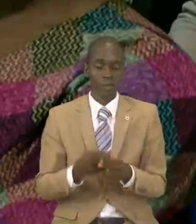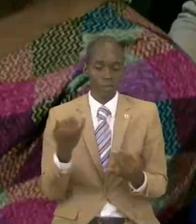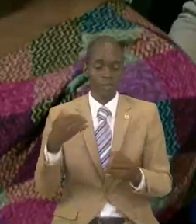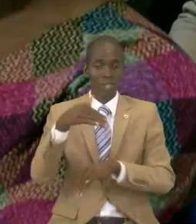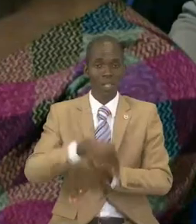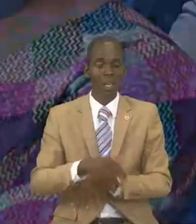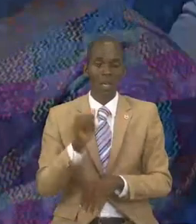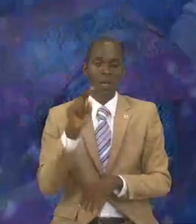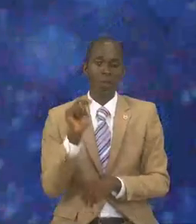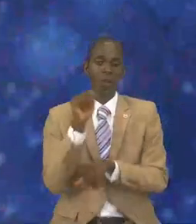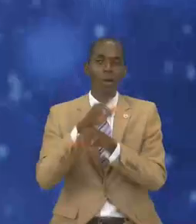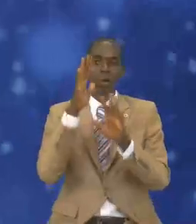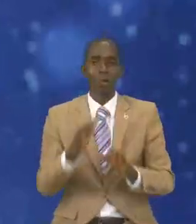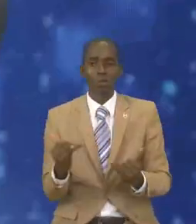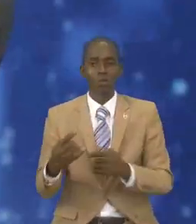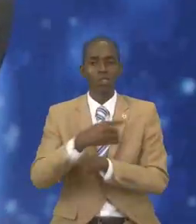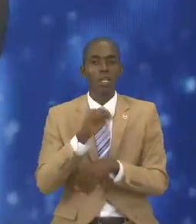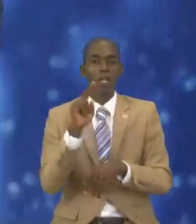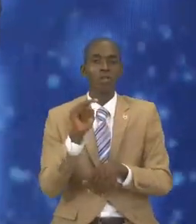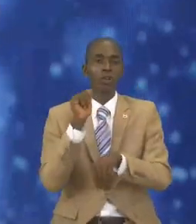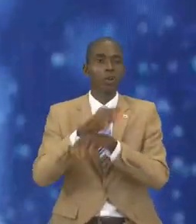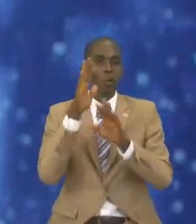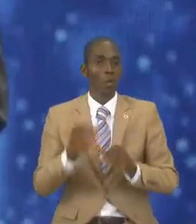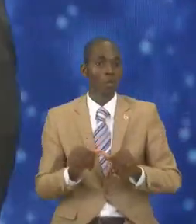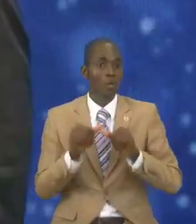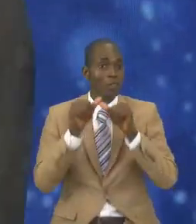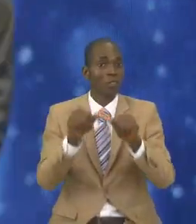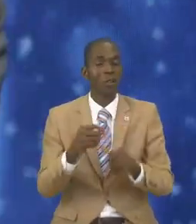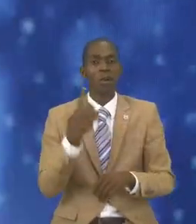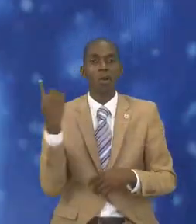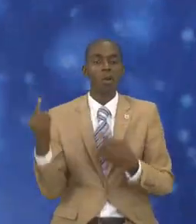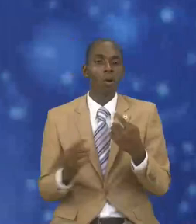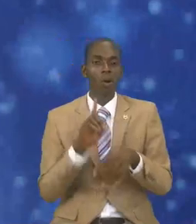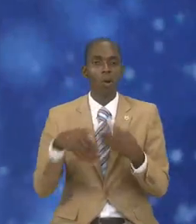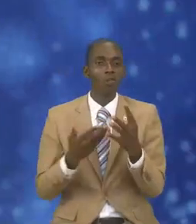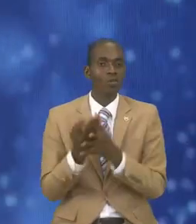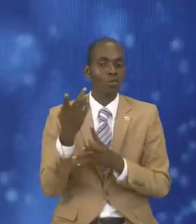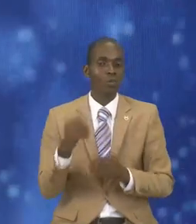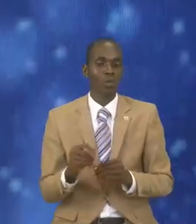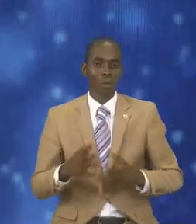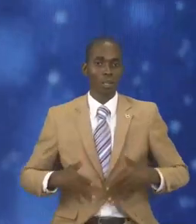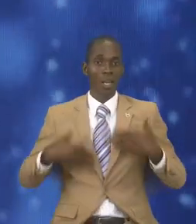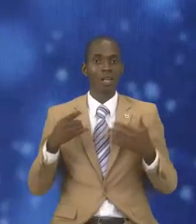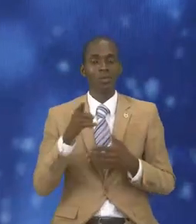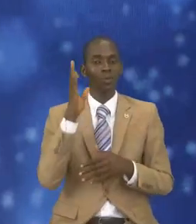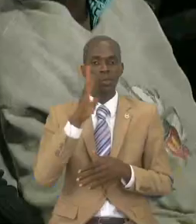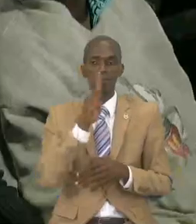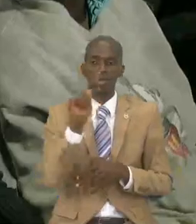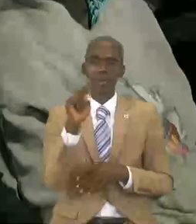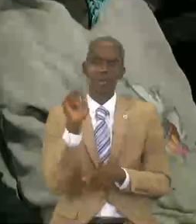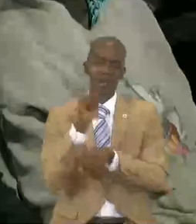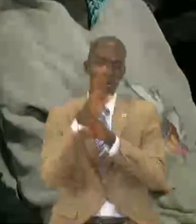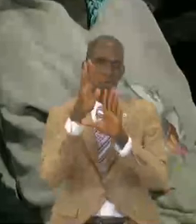vainqueur. Aujourd'hui, vainqueur. Continuellement, pour le restant de ta vie, vainqueur au nom